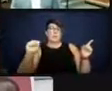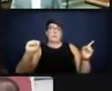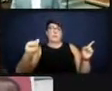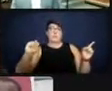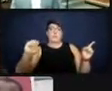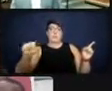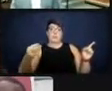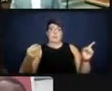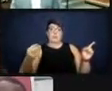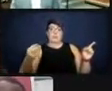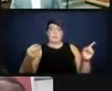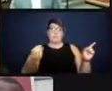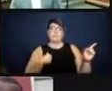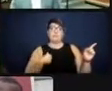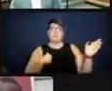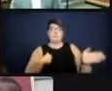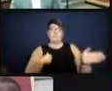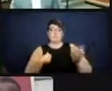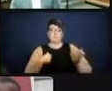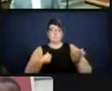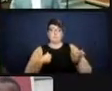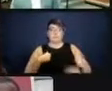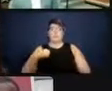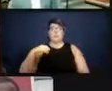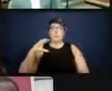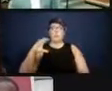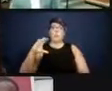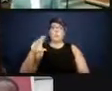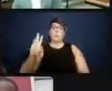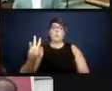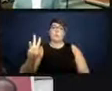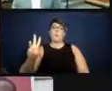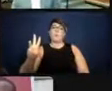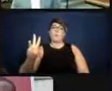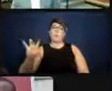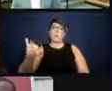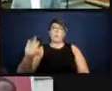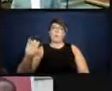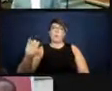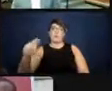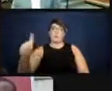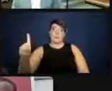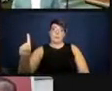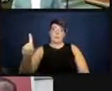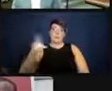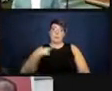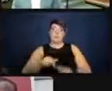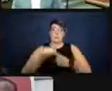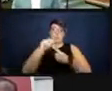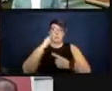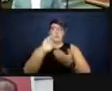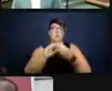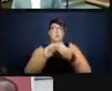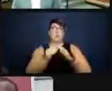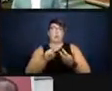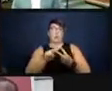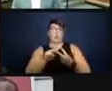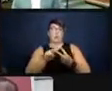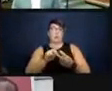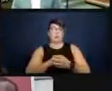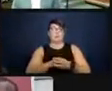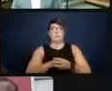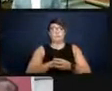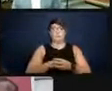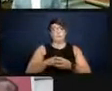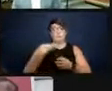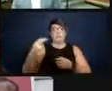kuwajulisha wenzangu ambao tuko nao hapa. Niko na Miss B. Christine ambaye ni mkuu